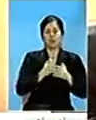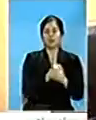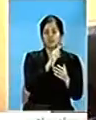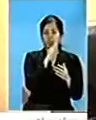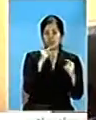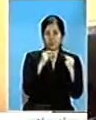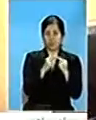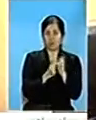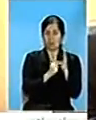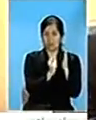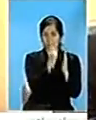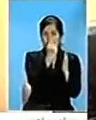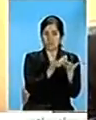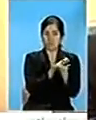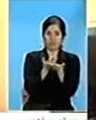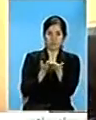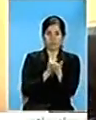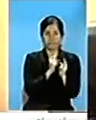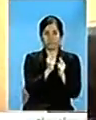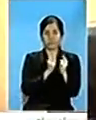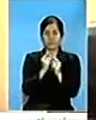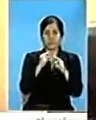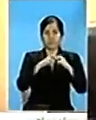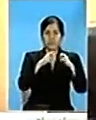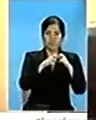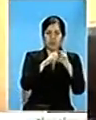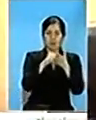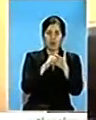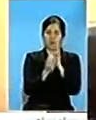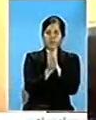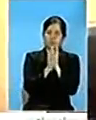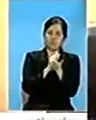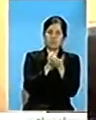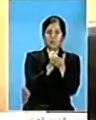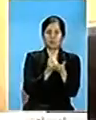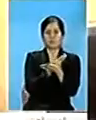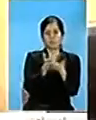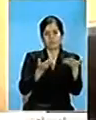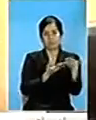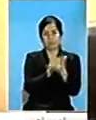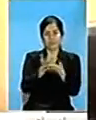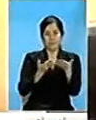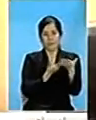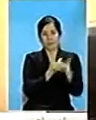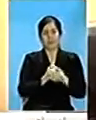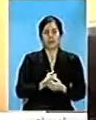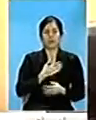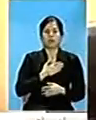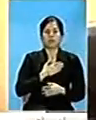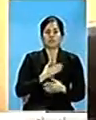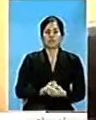ได้ลงมือพูดคุยร่วมกันแก้ปัญหาร่วมกันทำปัญหาทำให้ปัญหาเนี่ยได้รับการแก้ไขดิฉันเชื่อว่